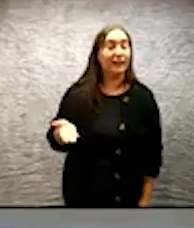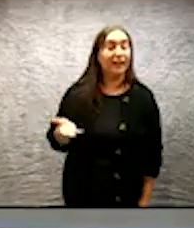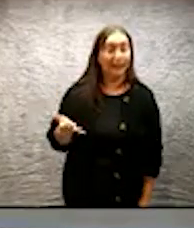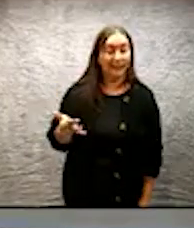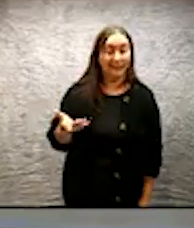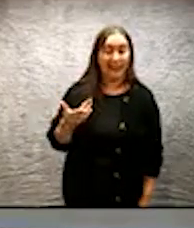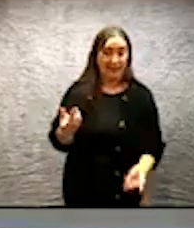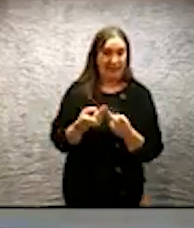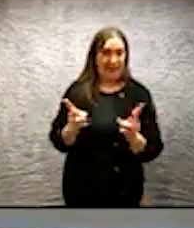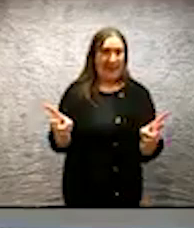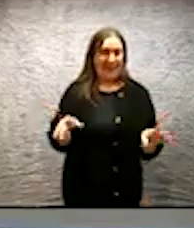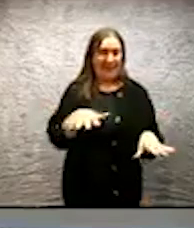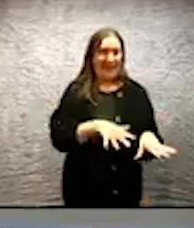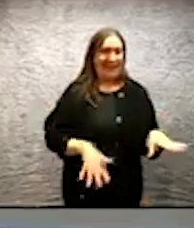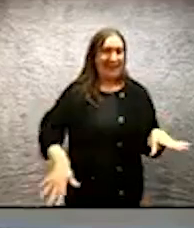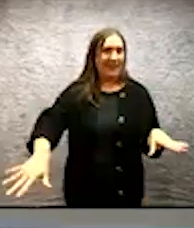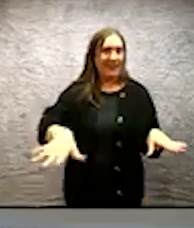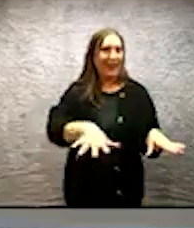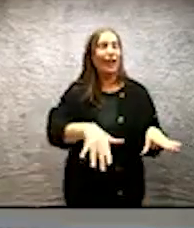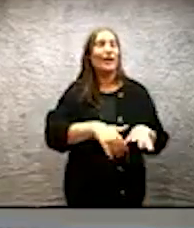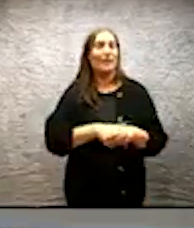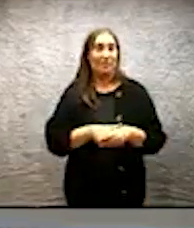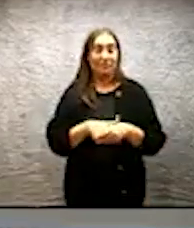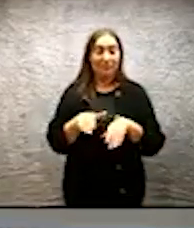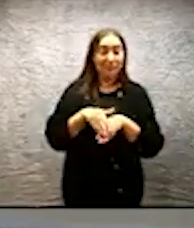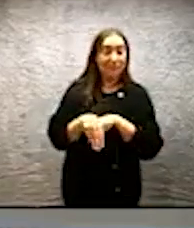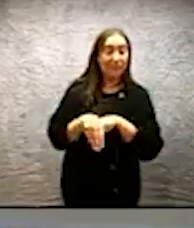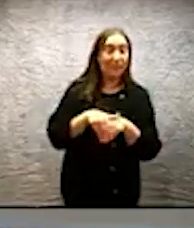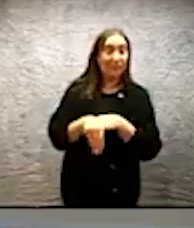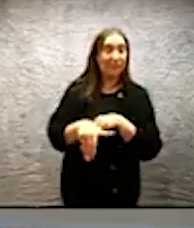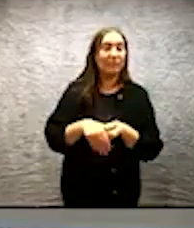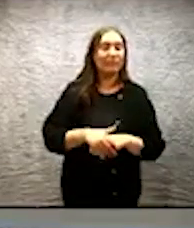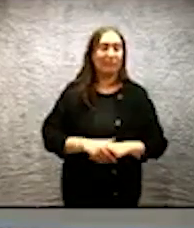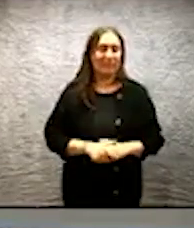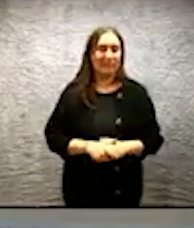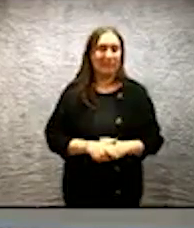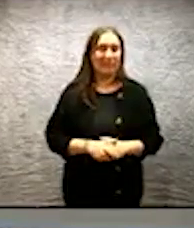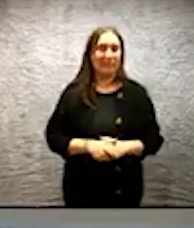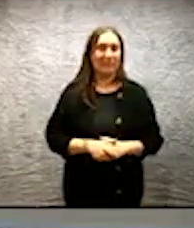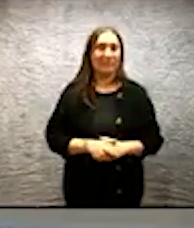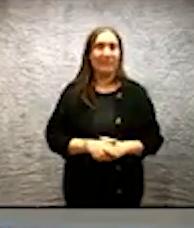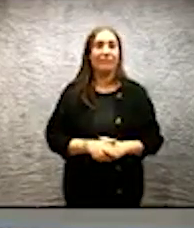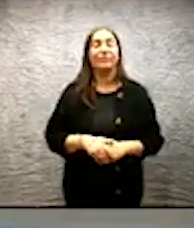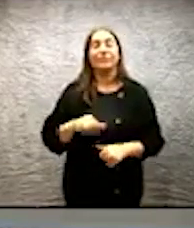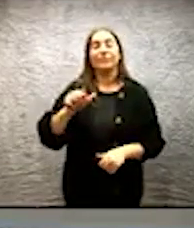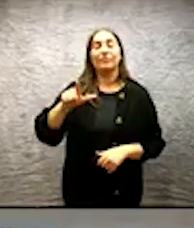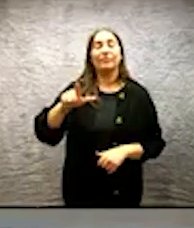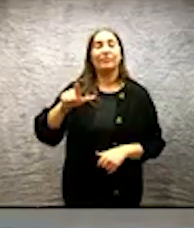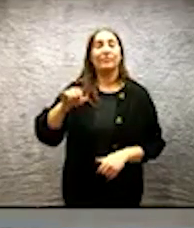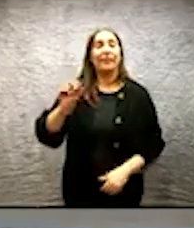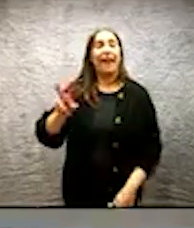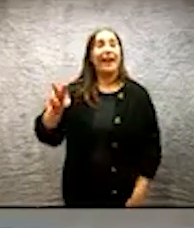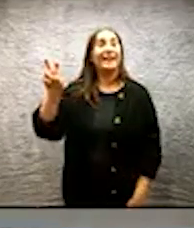sur Vambrechy d'ici quelques temps. Vous pouvez voir le travail d'Alix